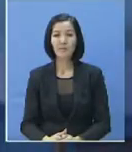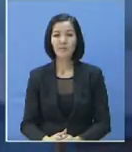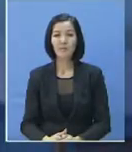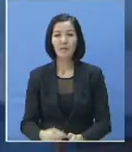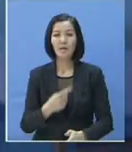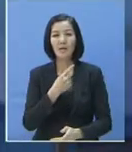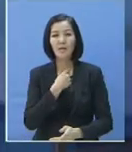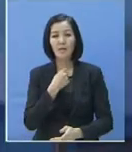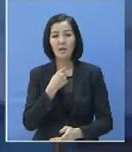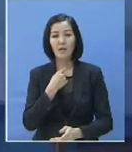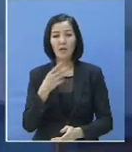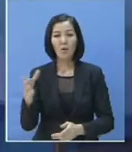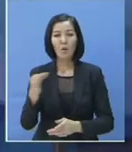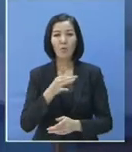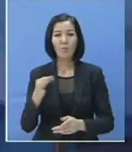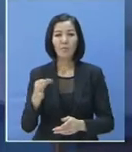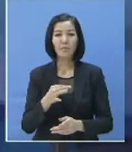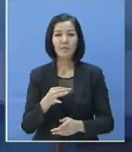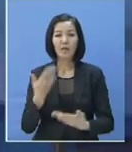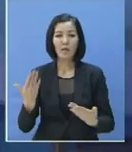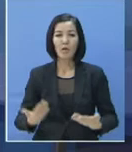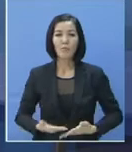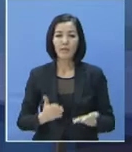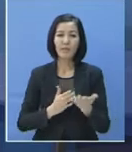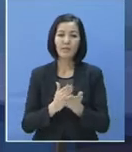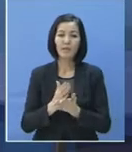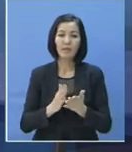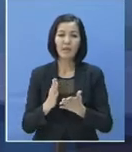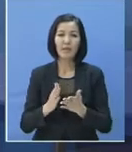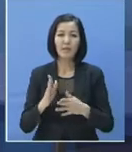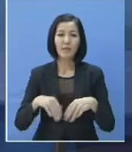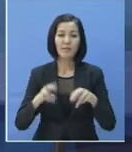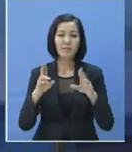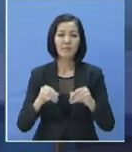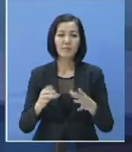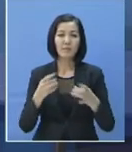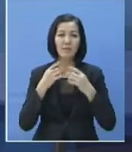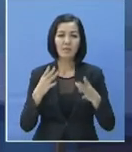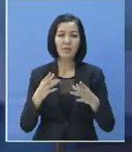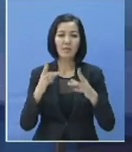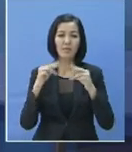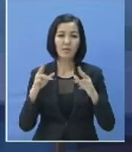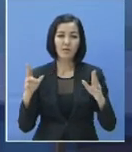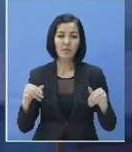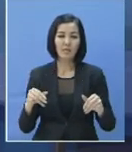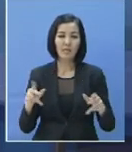Облыста әлеуметтік сала қызметкерлері күні аталып өтті. Талдықорғандағы оқушылар сарайында салтанатты жиын өтіп, сала мамандарына құрмет